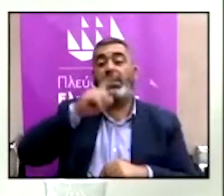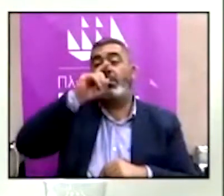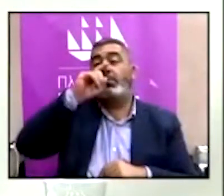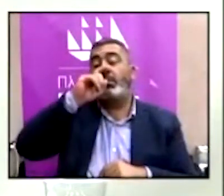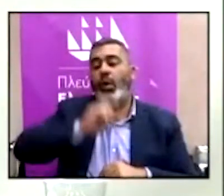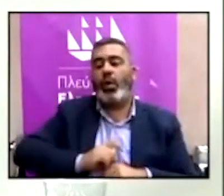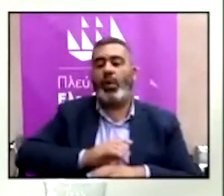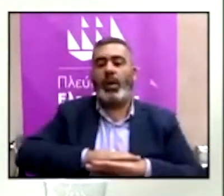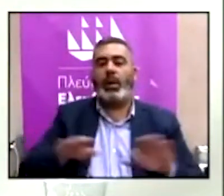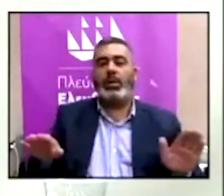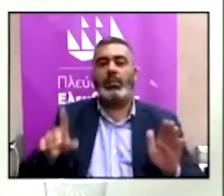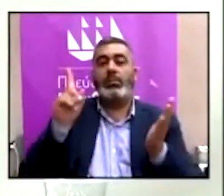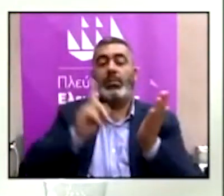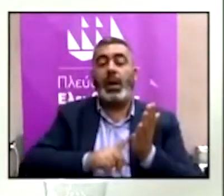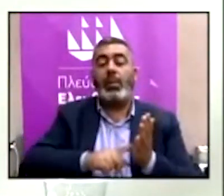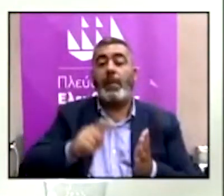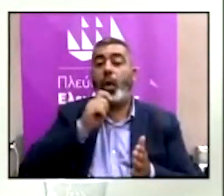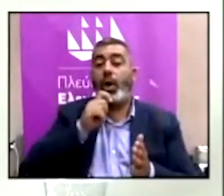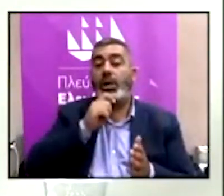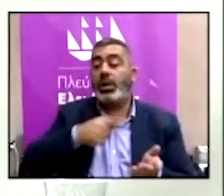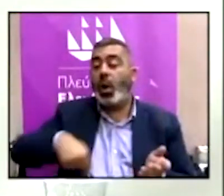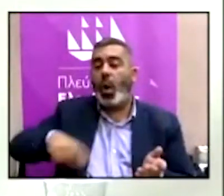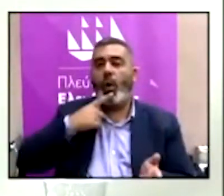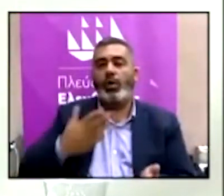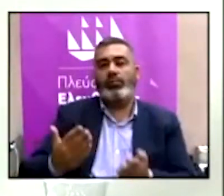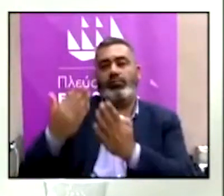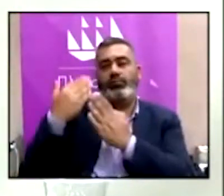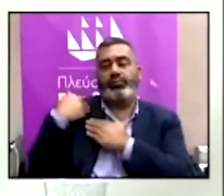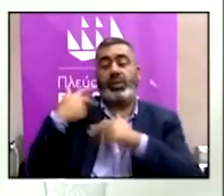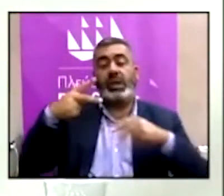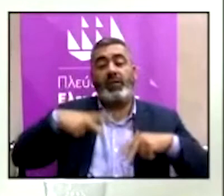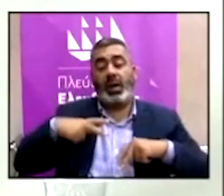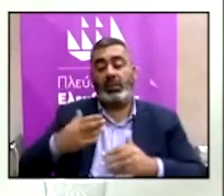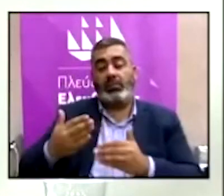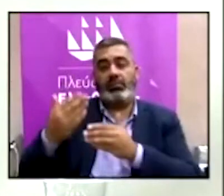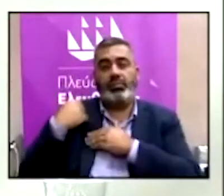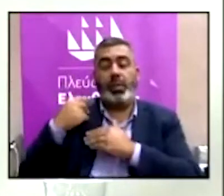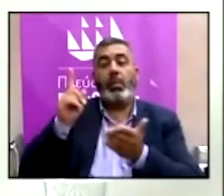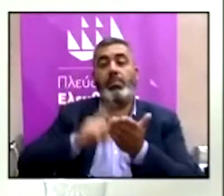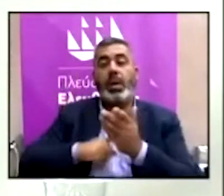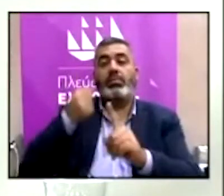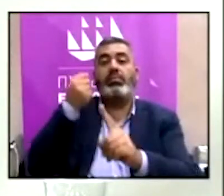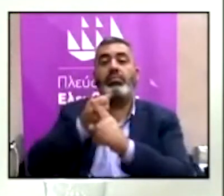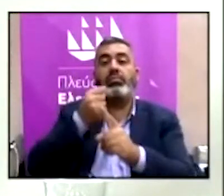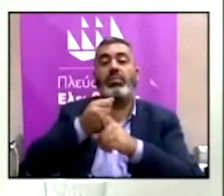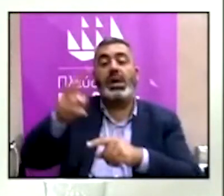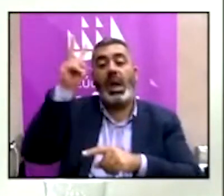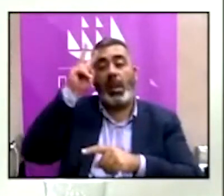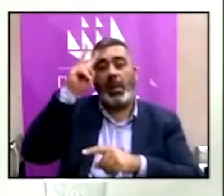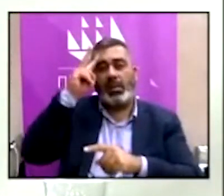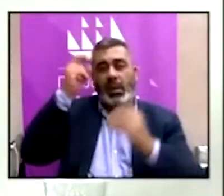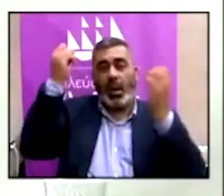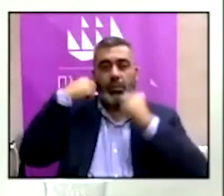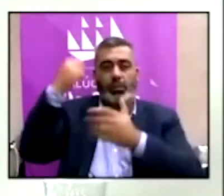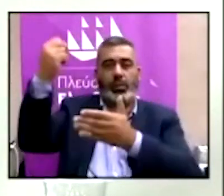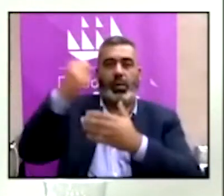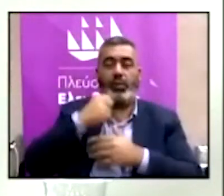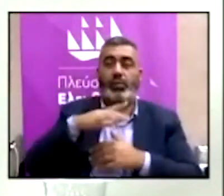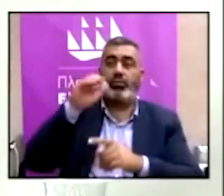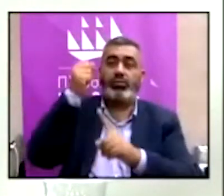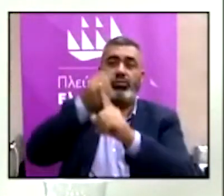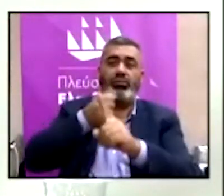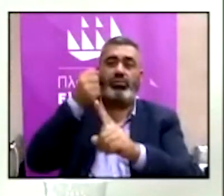πολιτικό καθήκον και κυβερνητικό καθήκον η διεκδίκηση των γερμανικών οφειλών που